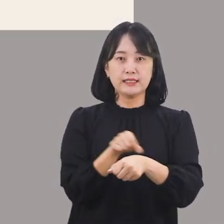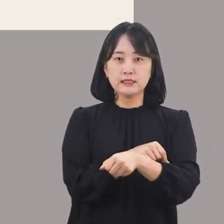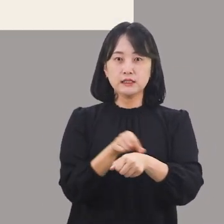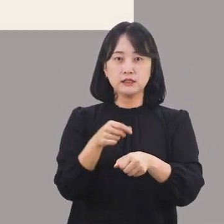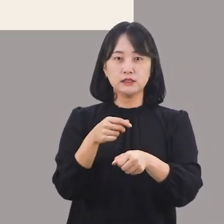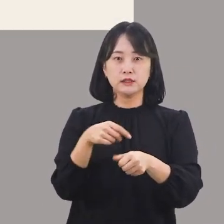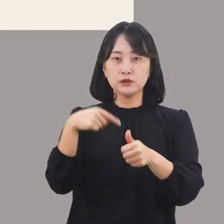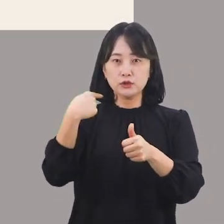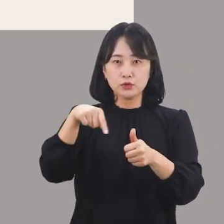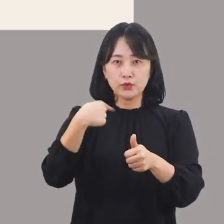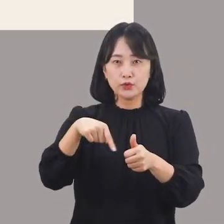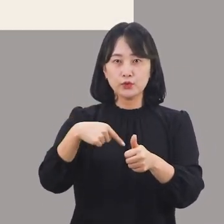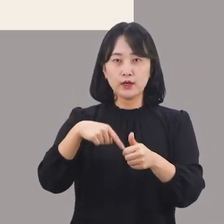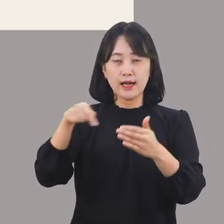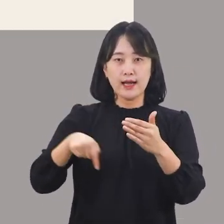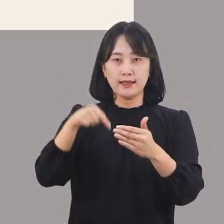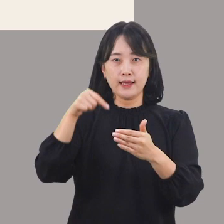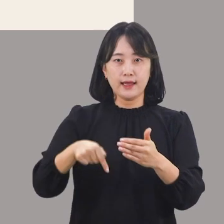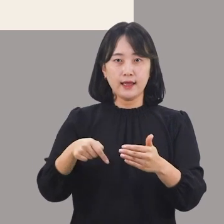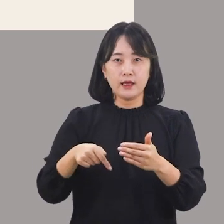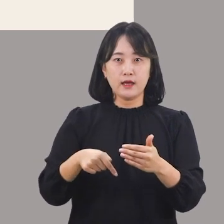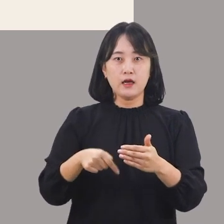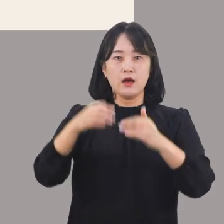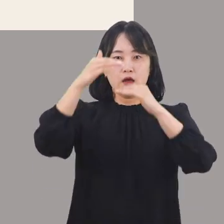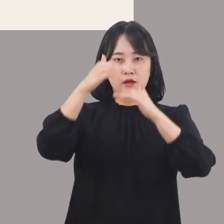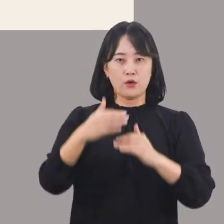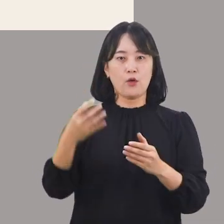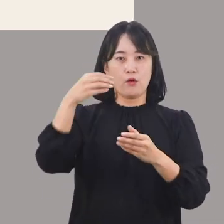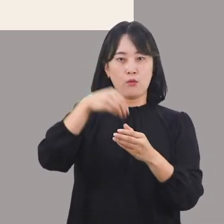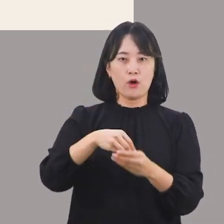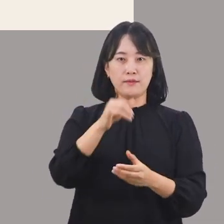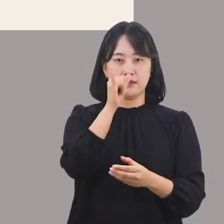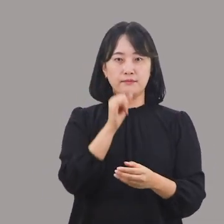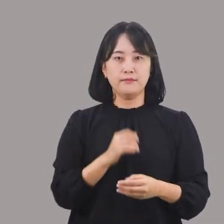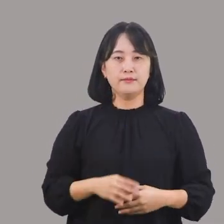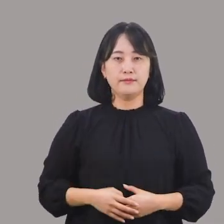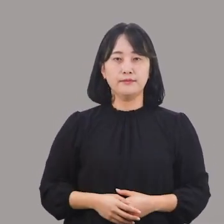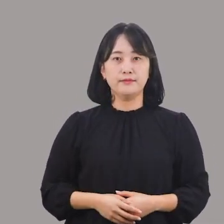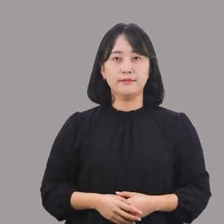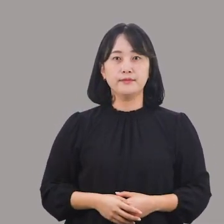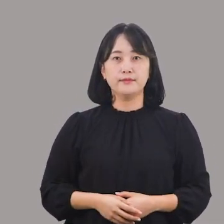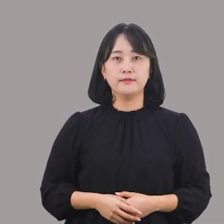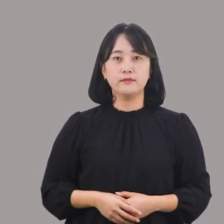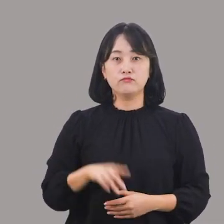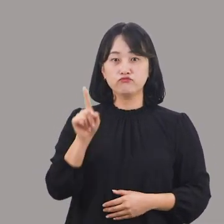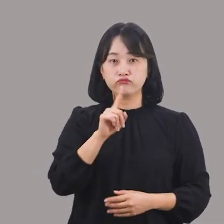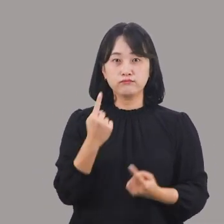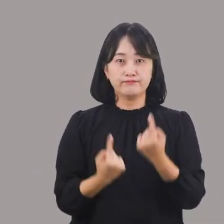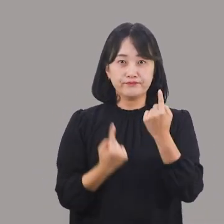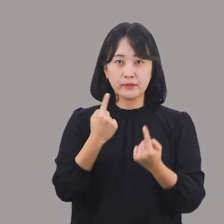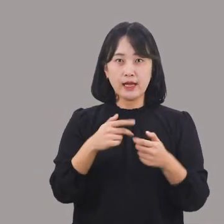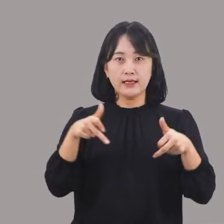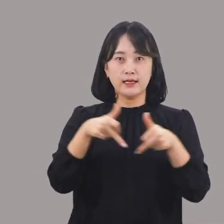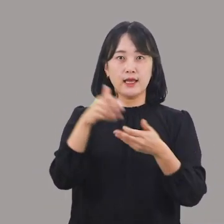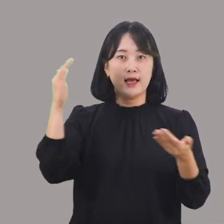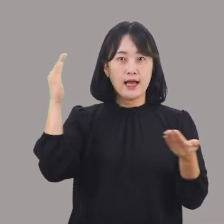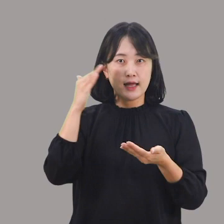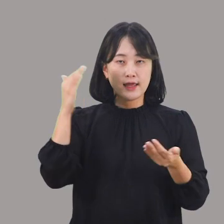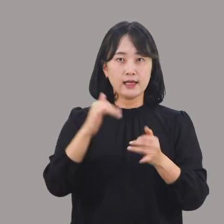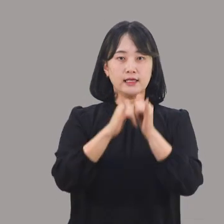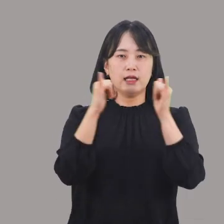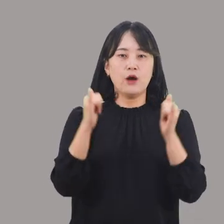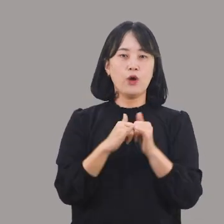특수교육 기본교육과정 안에 세계시민 교육 내용이 포함되어 있는 것입니다. 무엇보다 장애 학생은